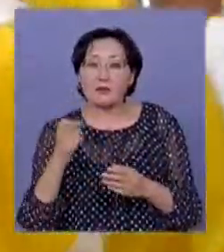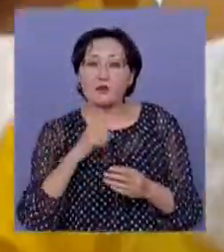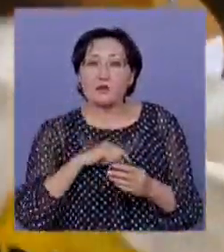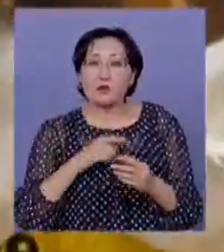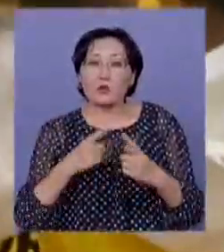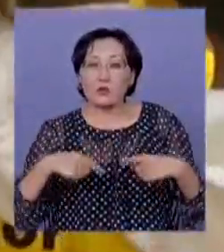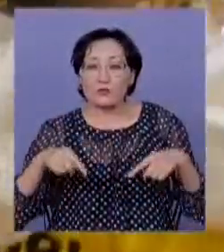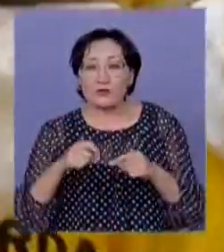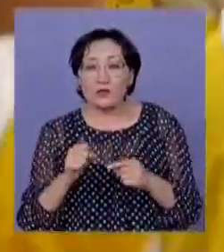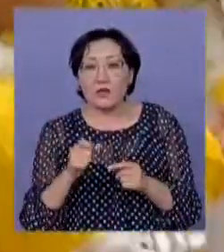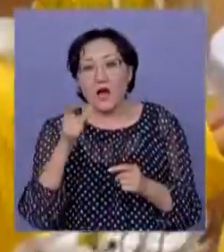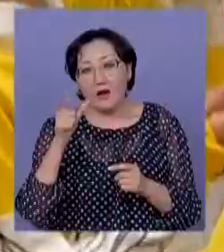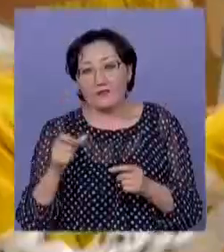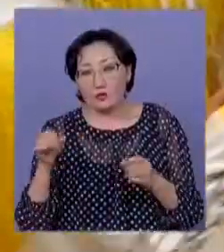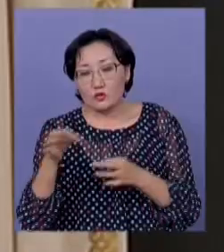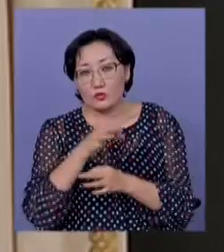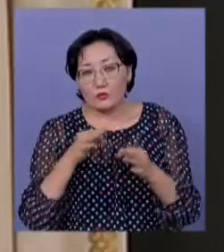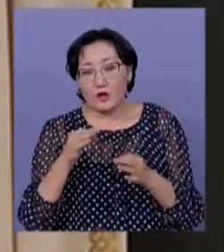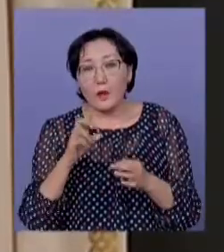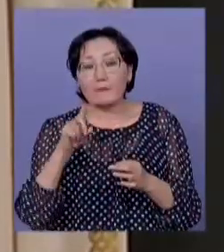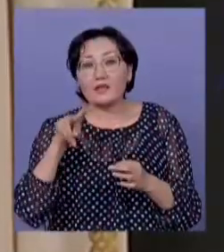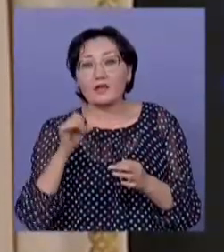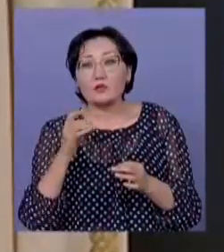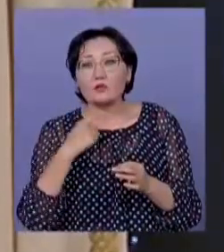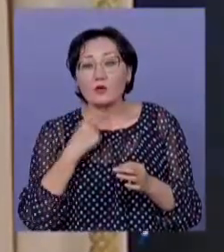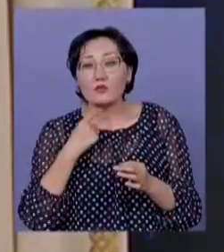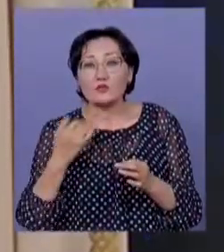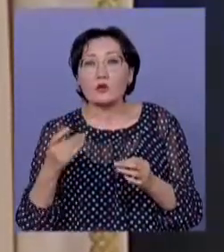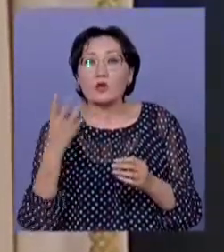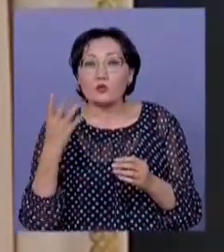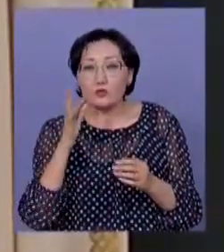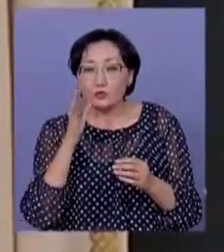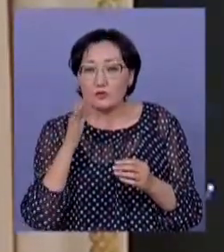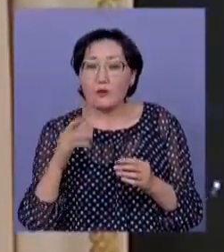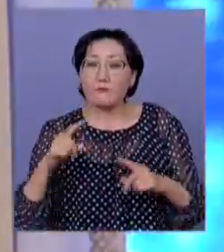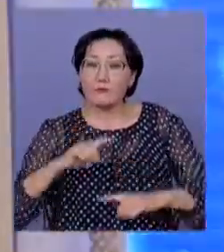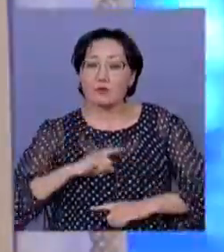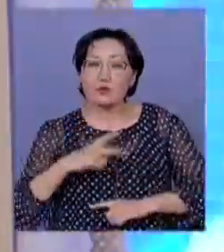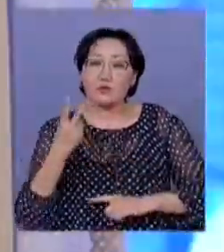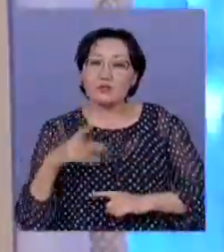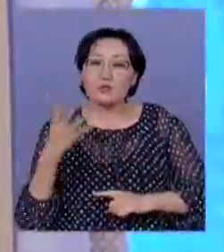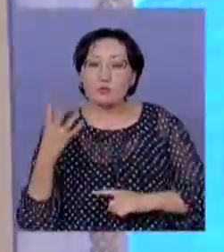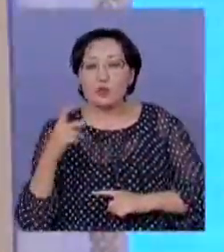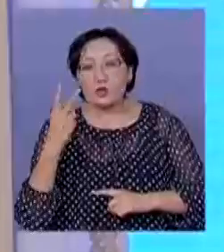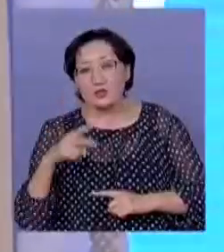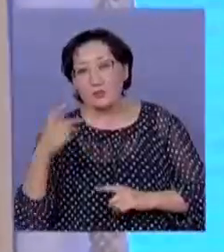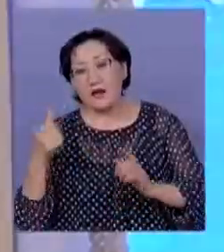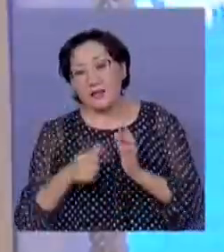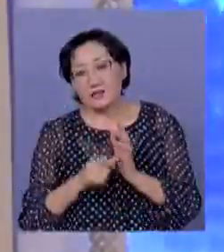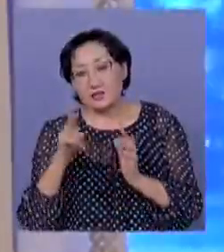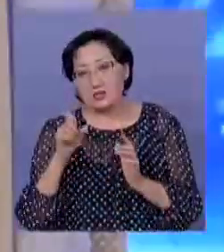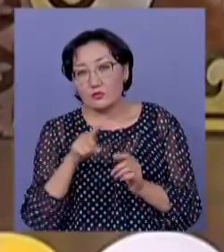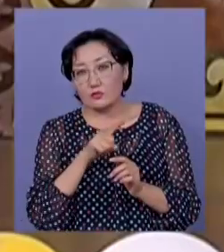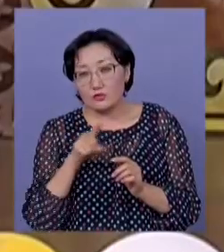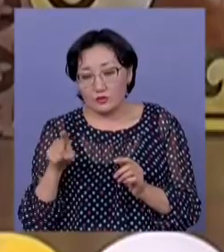қоғамдық қорының авторлық жобасы «Бала даусы» ұлттық балалар ән байқауының 4-ші маусымының финалы 24-ші мен 26-шы қазан күндері